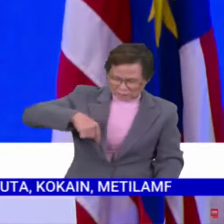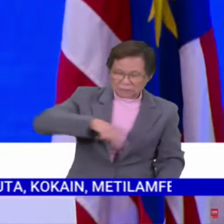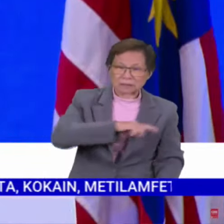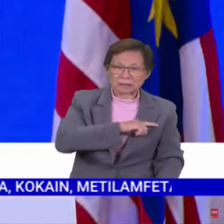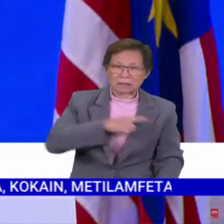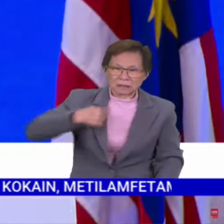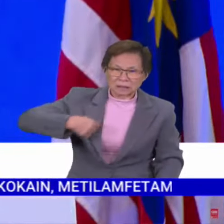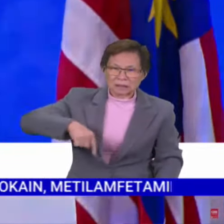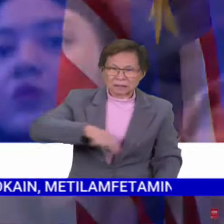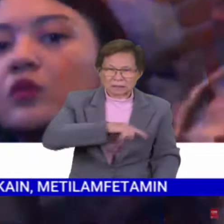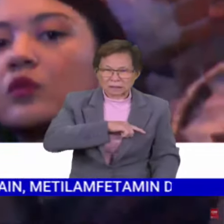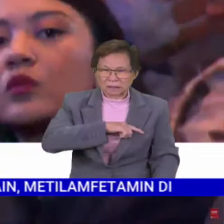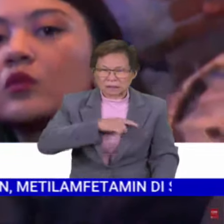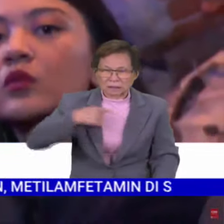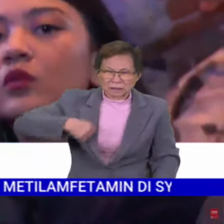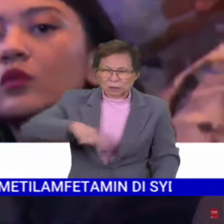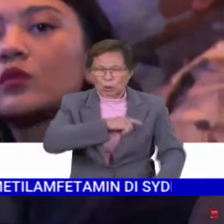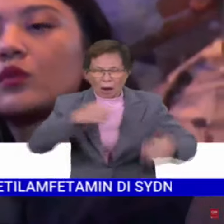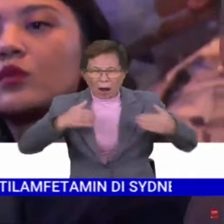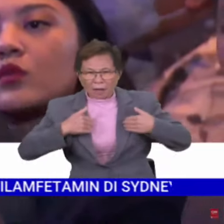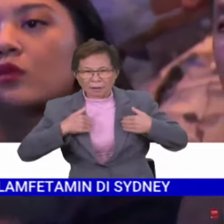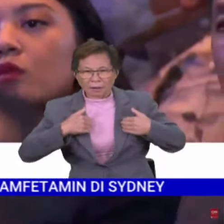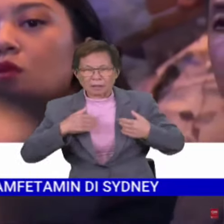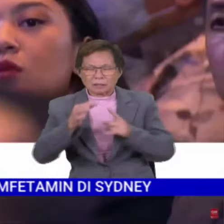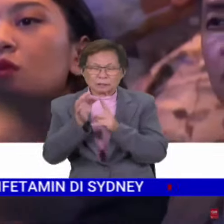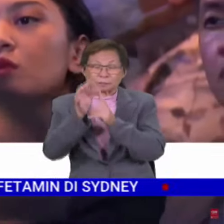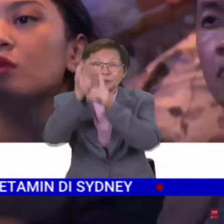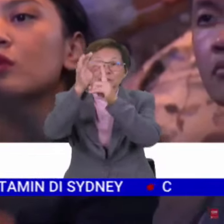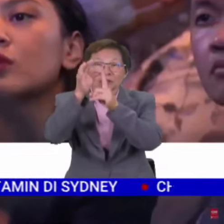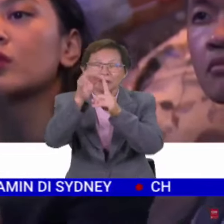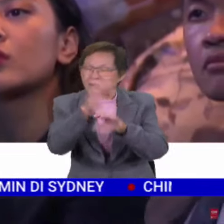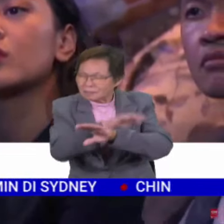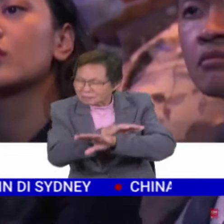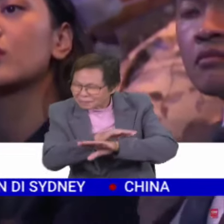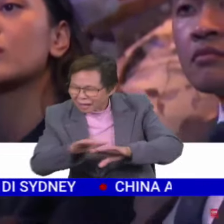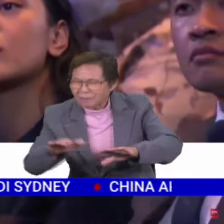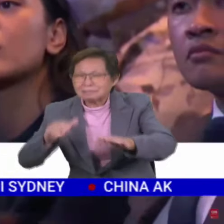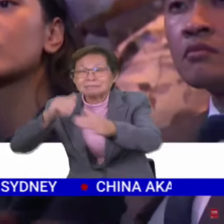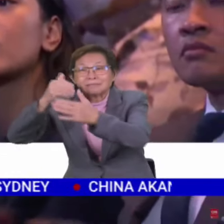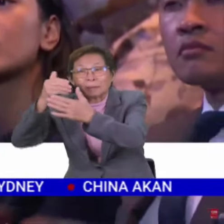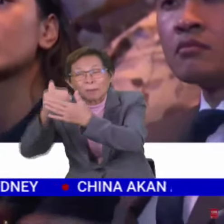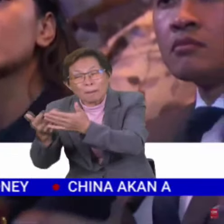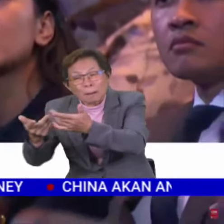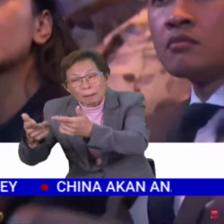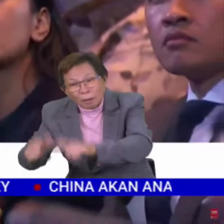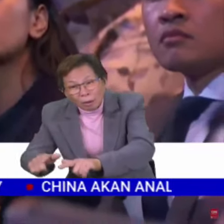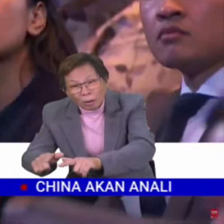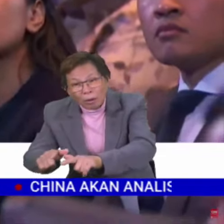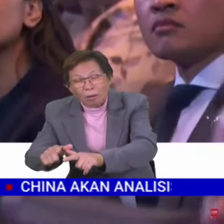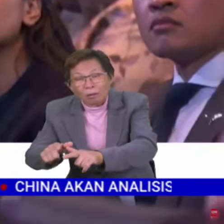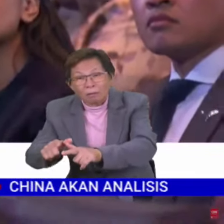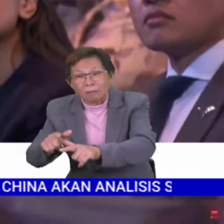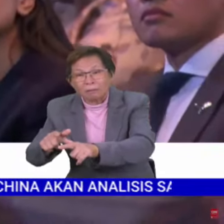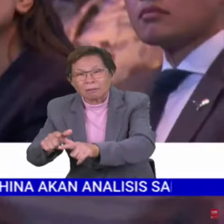harus asak supaya ada specialization, jangan sampai berlakunya atau